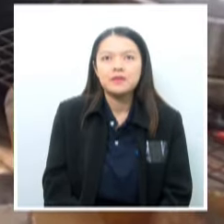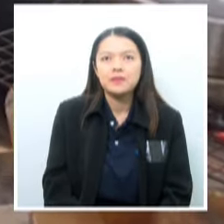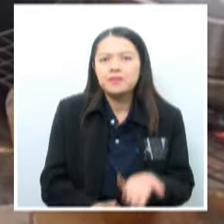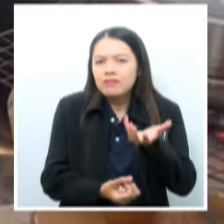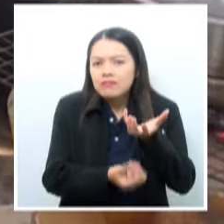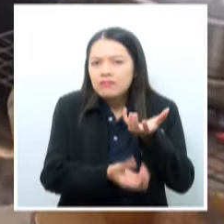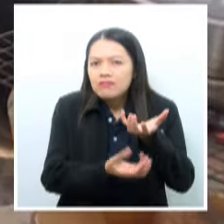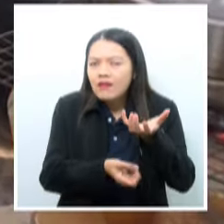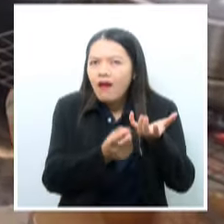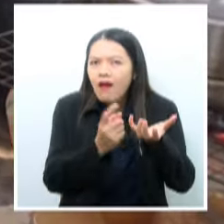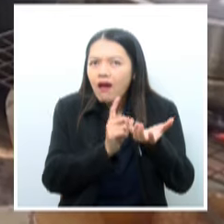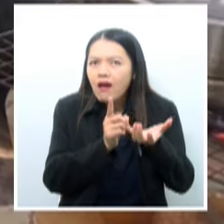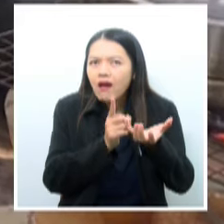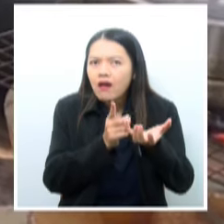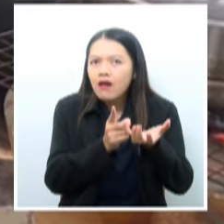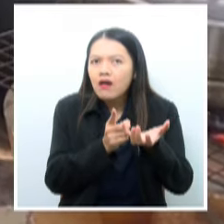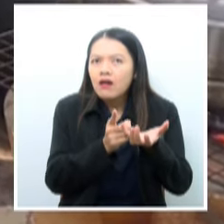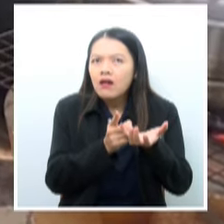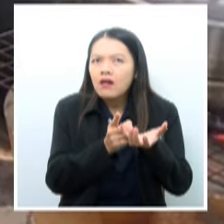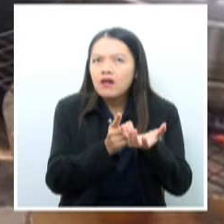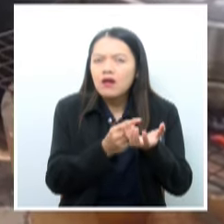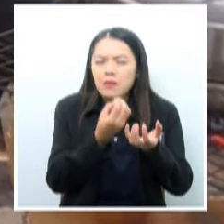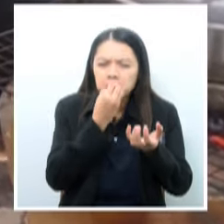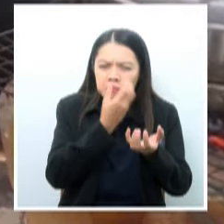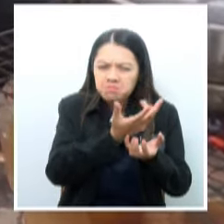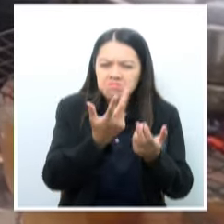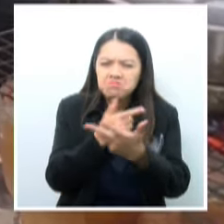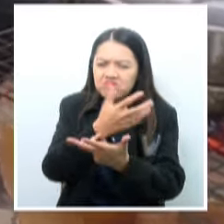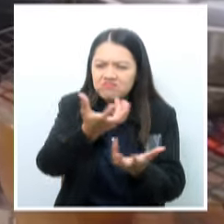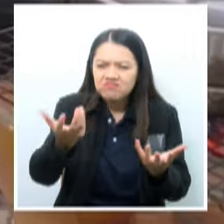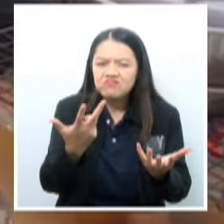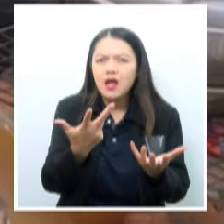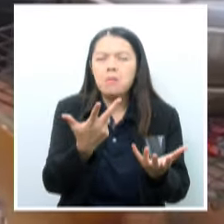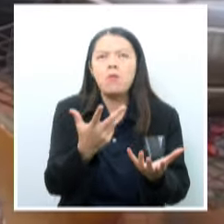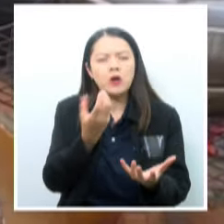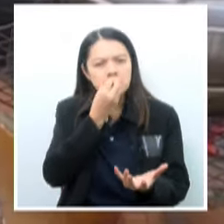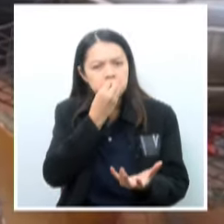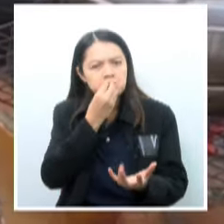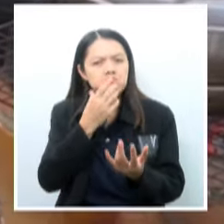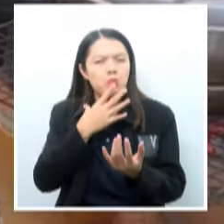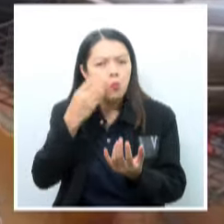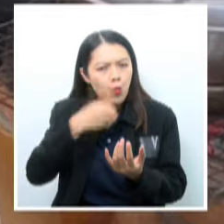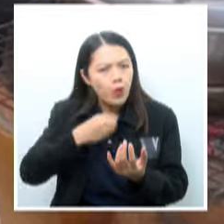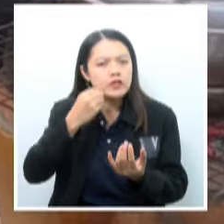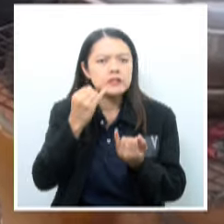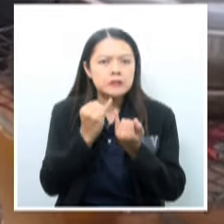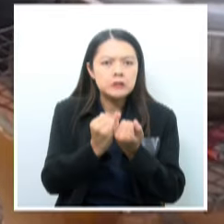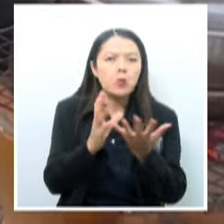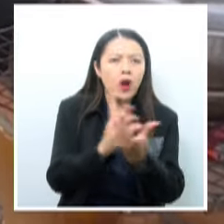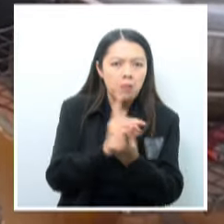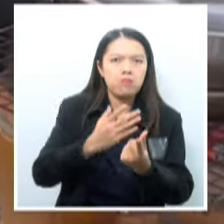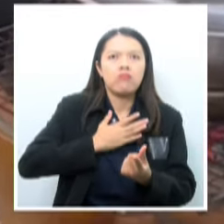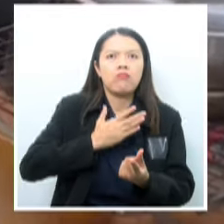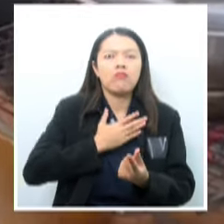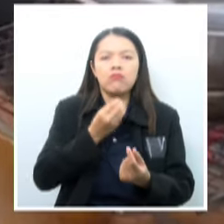จี๊ยวลาน แล้วทำไมเราถึงต้องทำอาหาร3อย่างนี้ล่ะคะ เพราะมันเป็นประเพณีของไทยทรงดำ ปีละครั้งก็คืออ